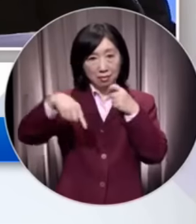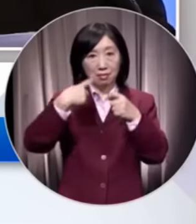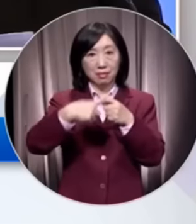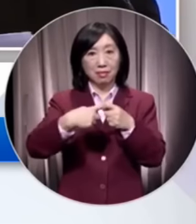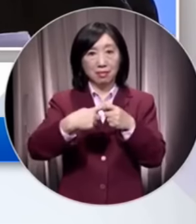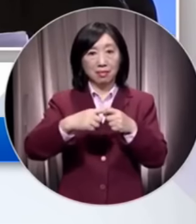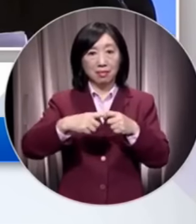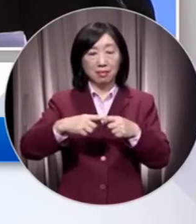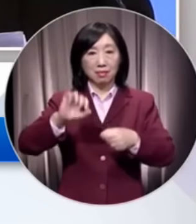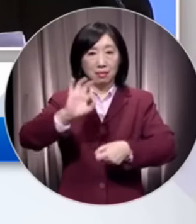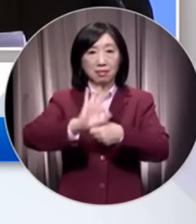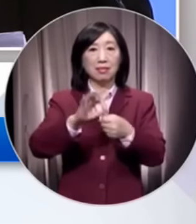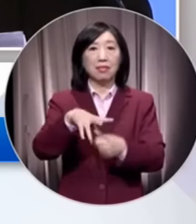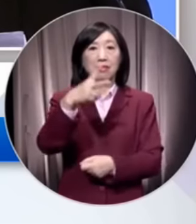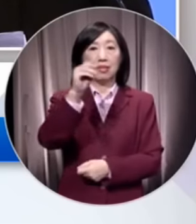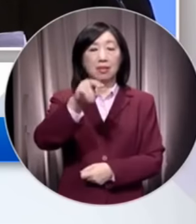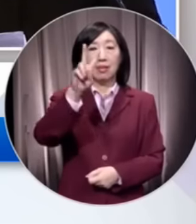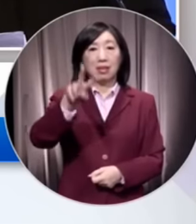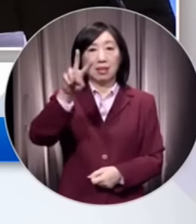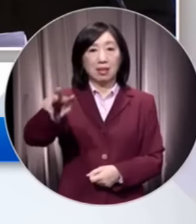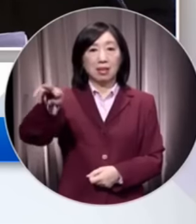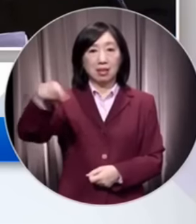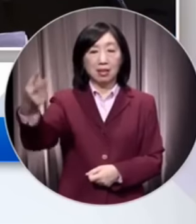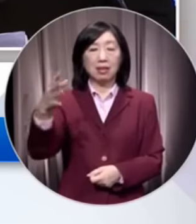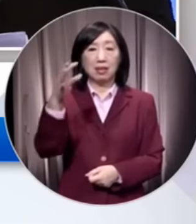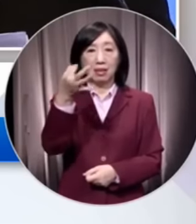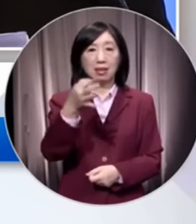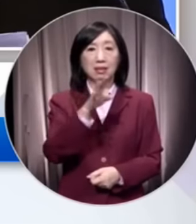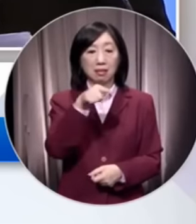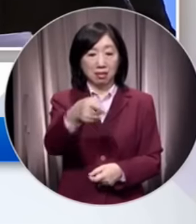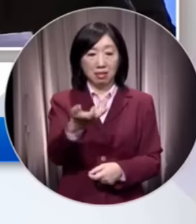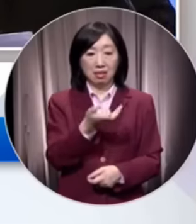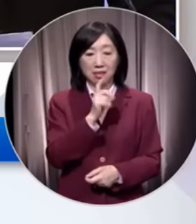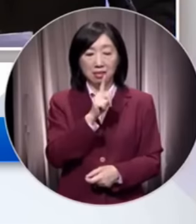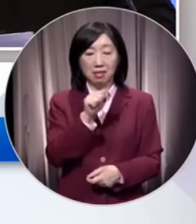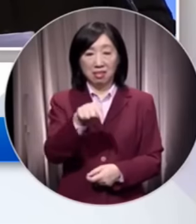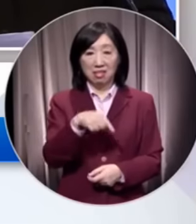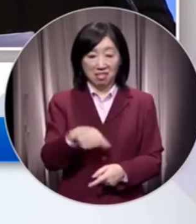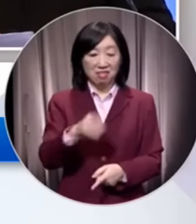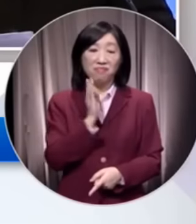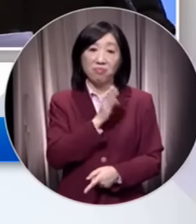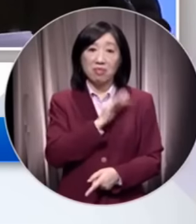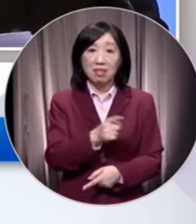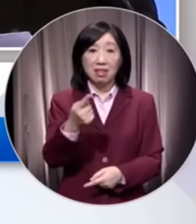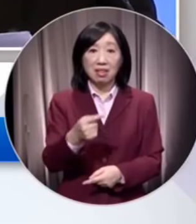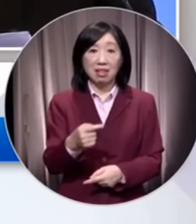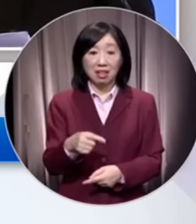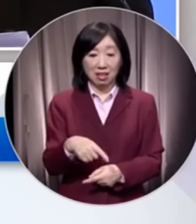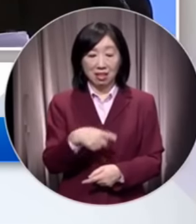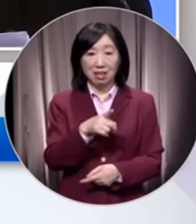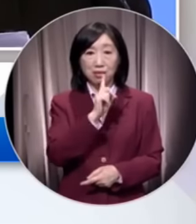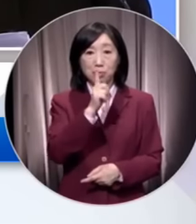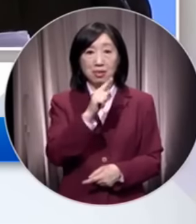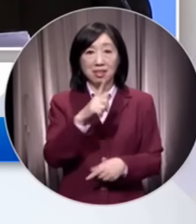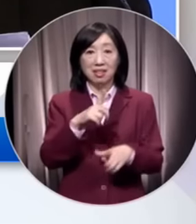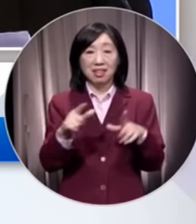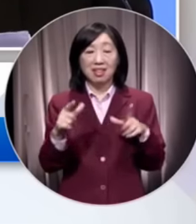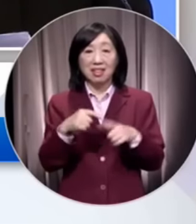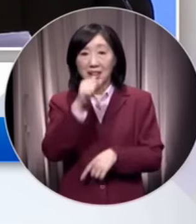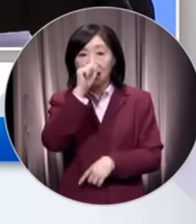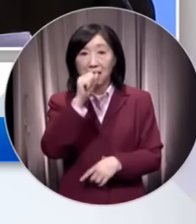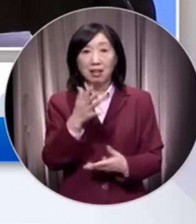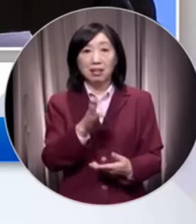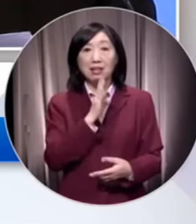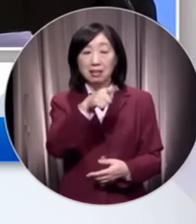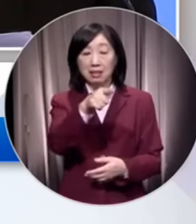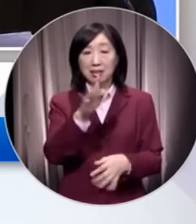调到22200元，你说这是无效的药方，太过理想化。蔡主席，是不是因为现在民